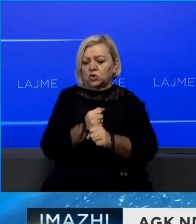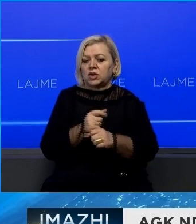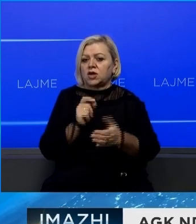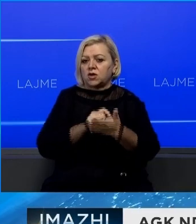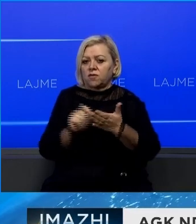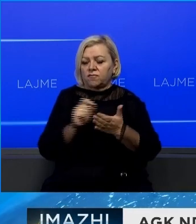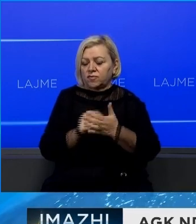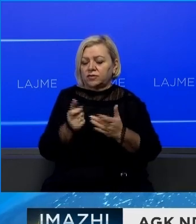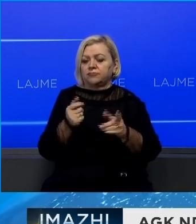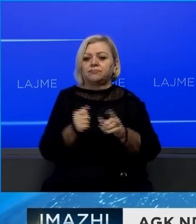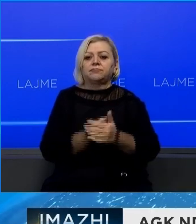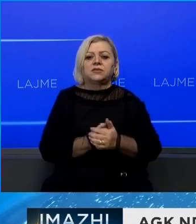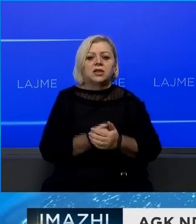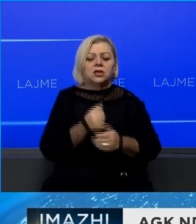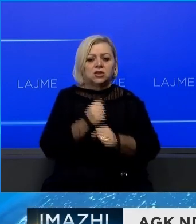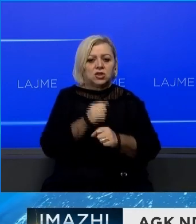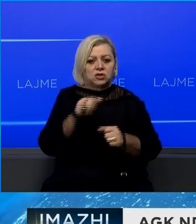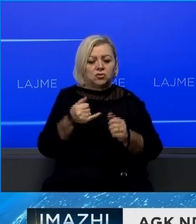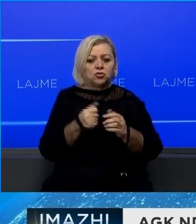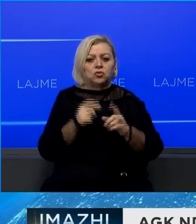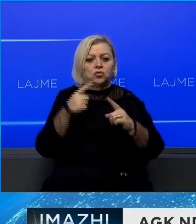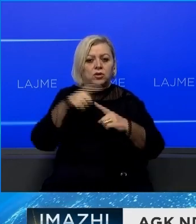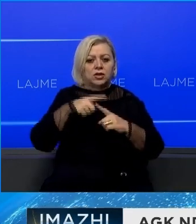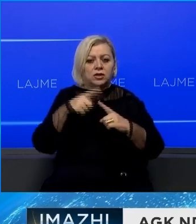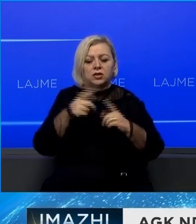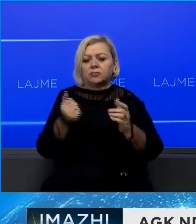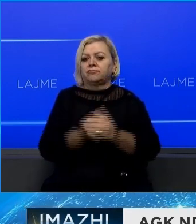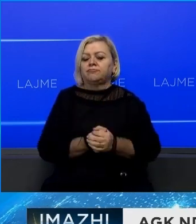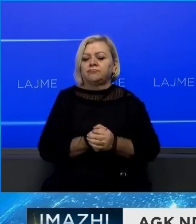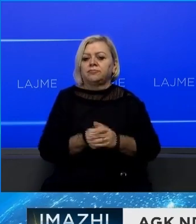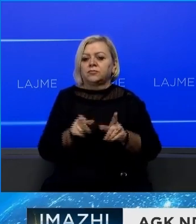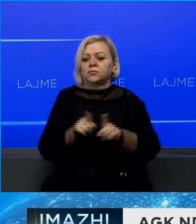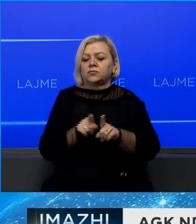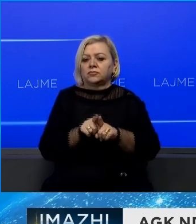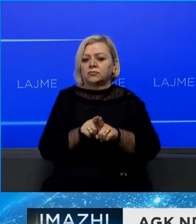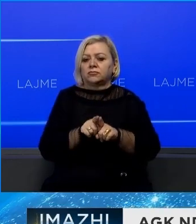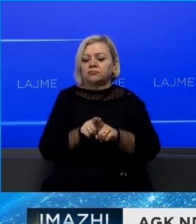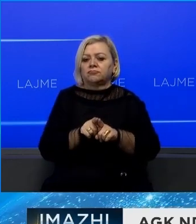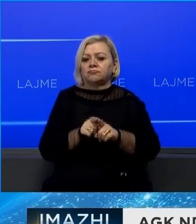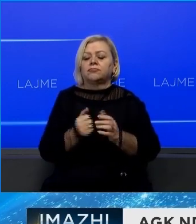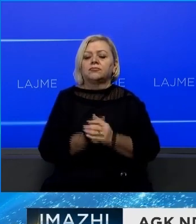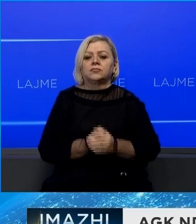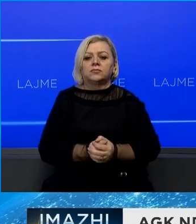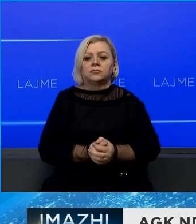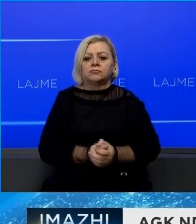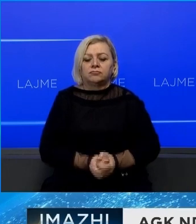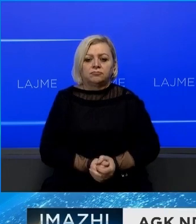Press, Gjeracina Tuina, korrespondente e RTK-s në Bruxelles, Ana Mari Repiç, korrespondente e RTK-s gjithashtu